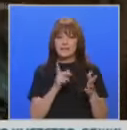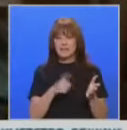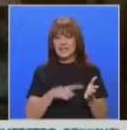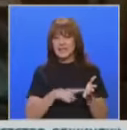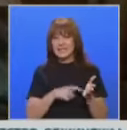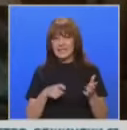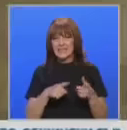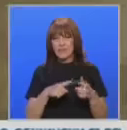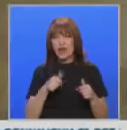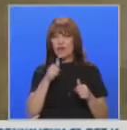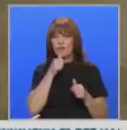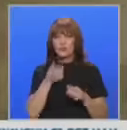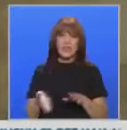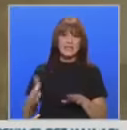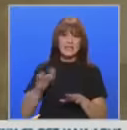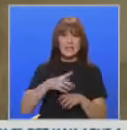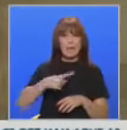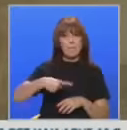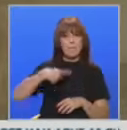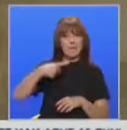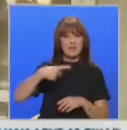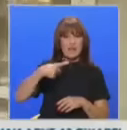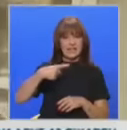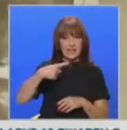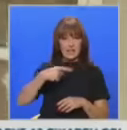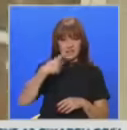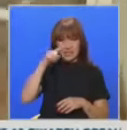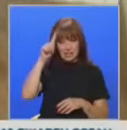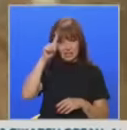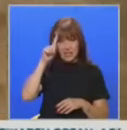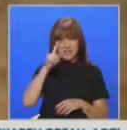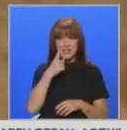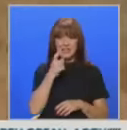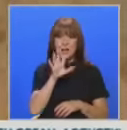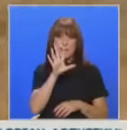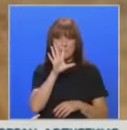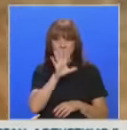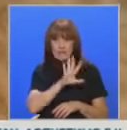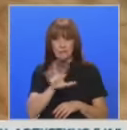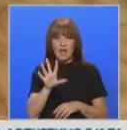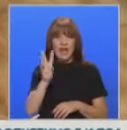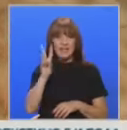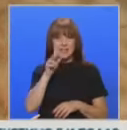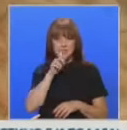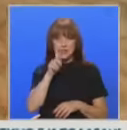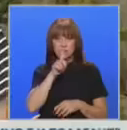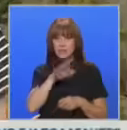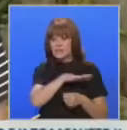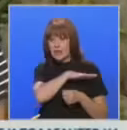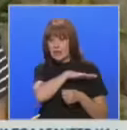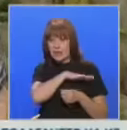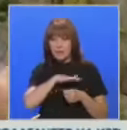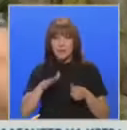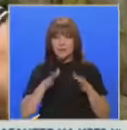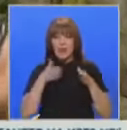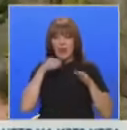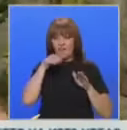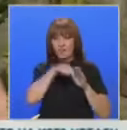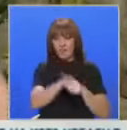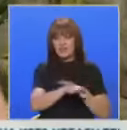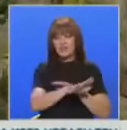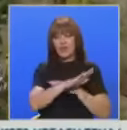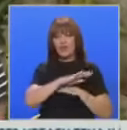Царево. Водата залява първи етаж на къщата на Жана за по-малко от 5 минути. За 3 минути се напълни някакъв ад. Вътре беше вода